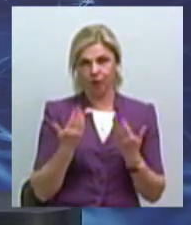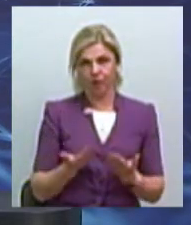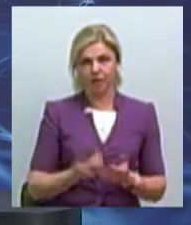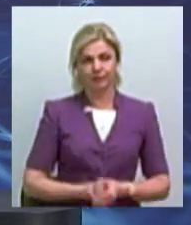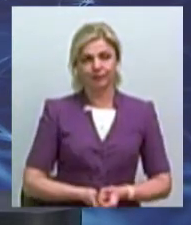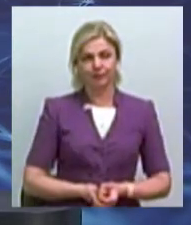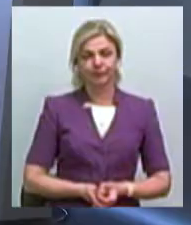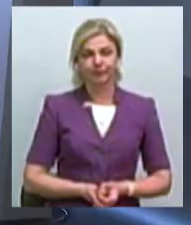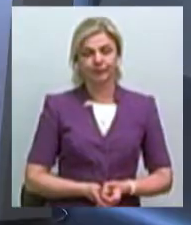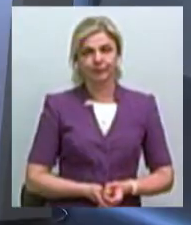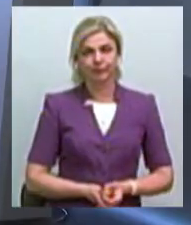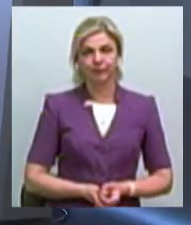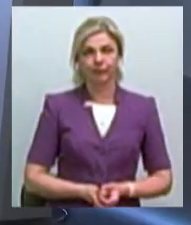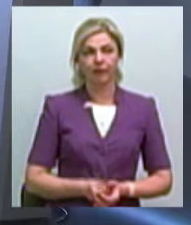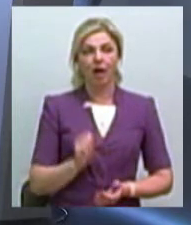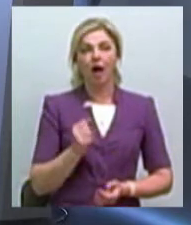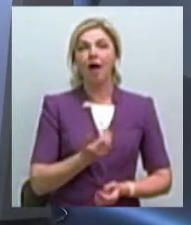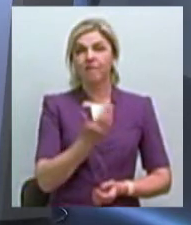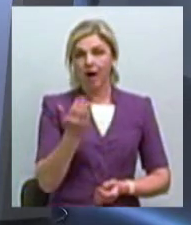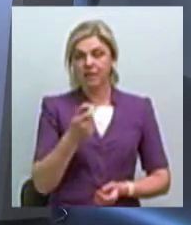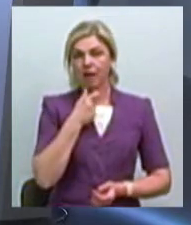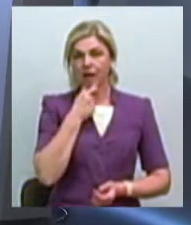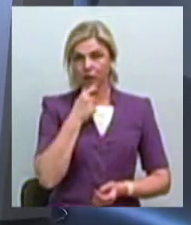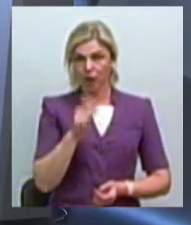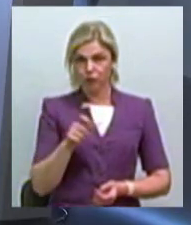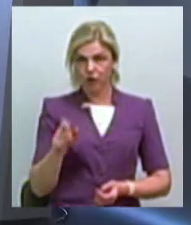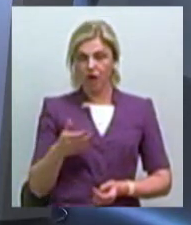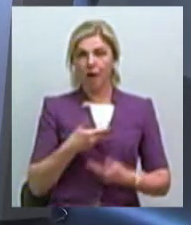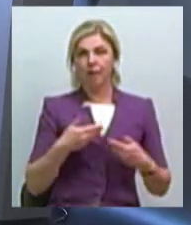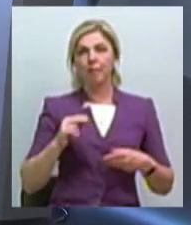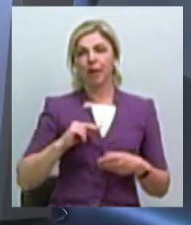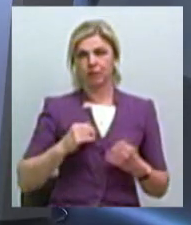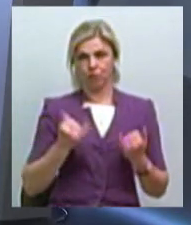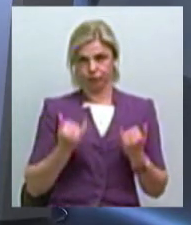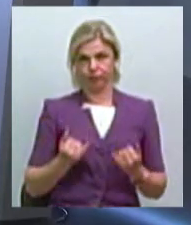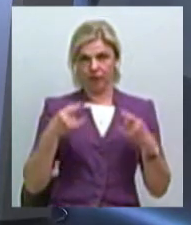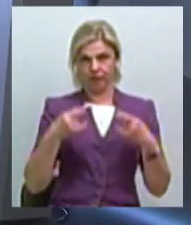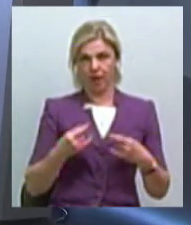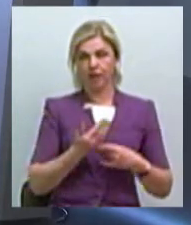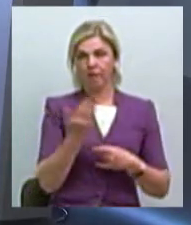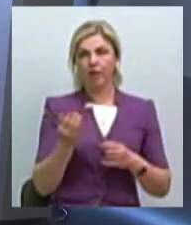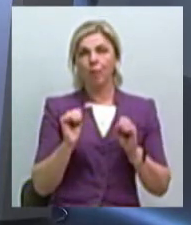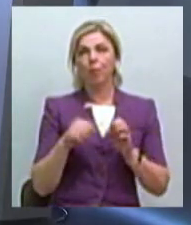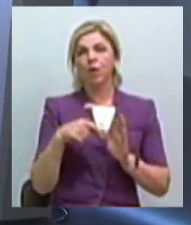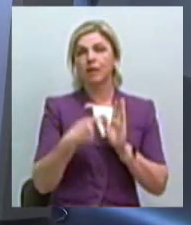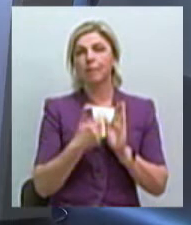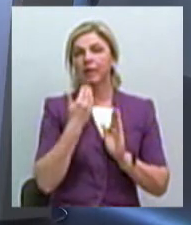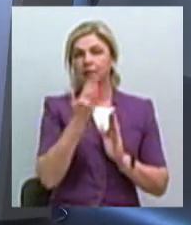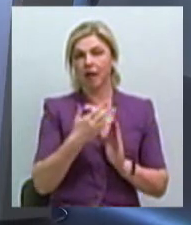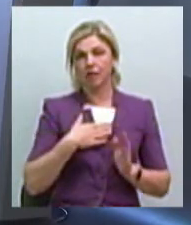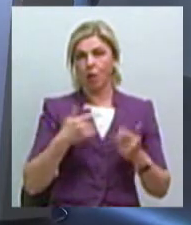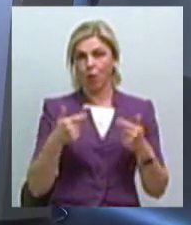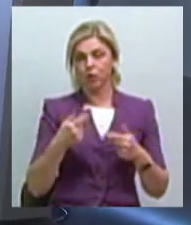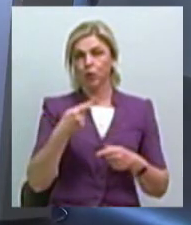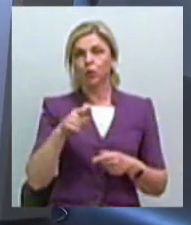Вітаю. А щодо вас, шановні глядачі, ми працюємо в прямому ефірі, тож ви можете поставити свої запитання нашому гостю за